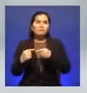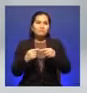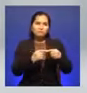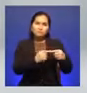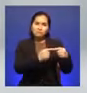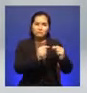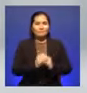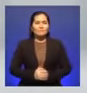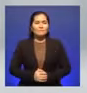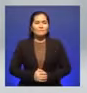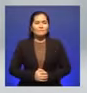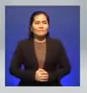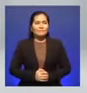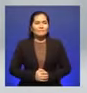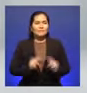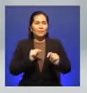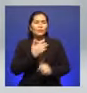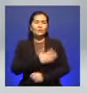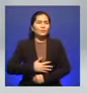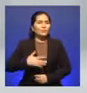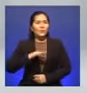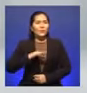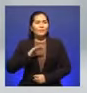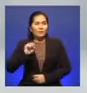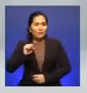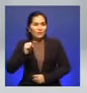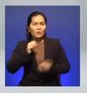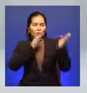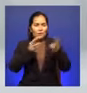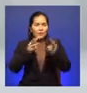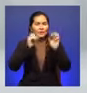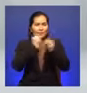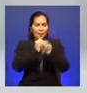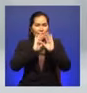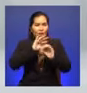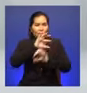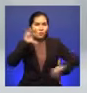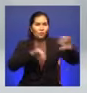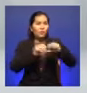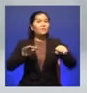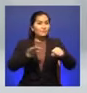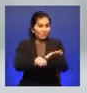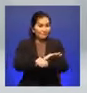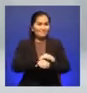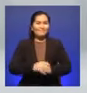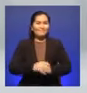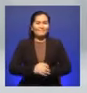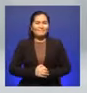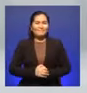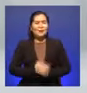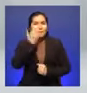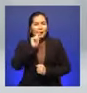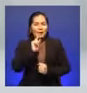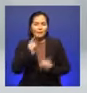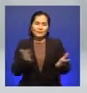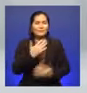นพื้นที่ตำบลสุขภาวะที่มีรูปแบบการทำงานอย่างครบวงจรในแบบของการสร้างเสริมสุขภาพ